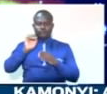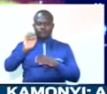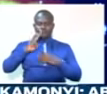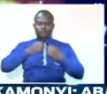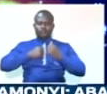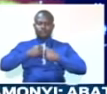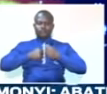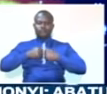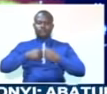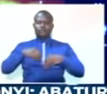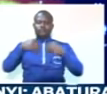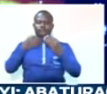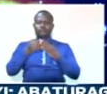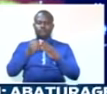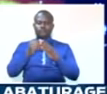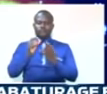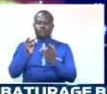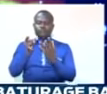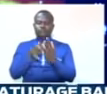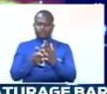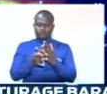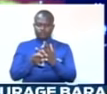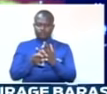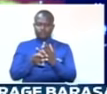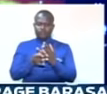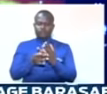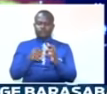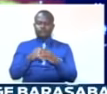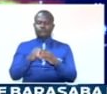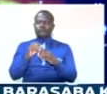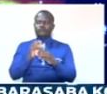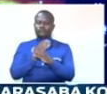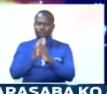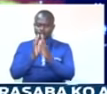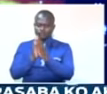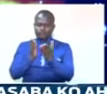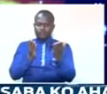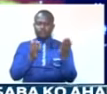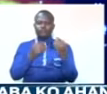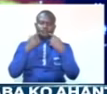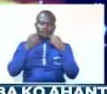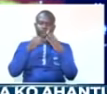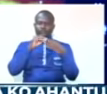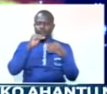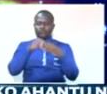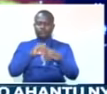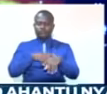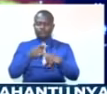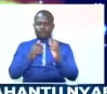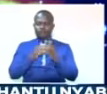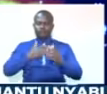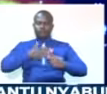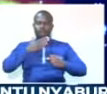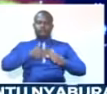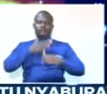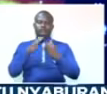Televiziyo Rwanda bahabwa isakramentu ryo gushyingirwa baravuga ko ubukwe budatahwa ku kigero babifuza ariko ko bashimishijwe